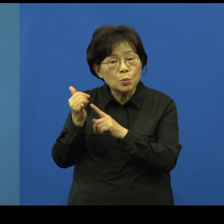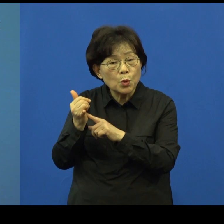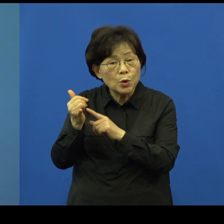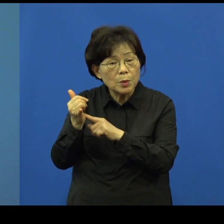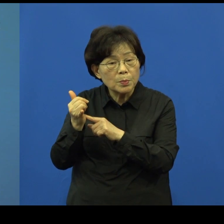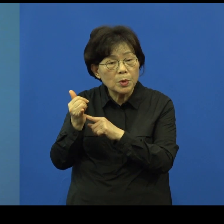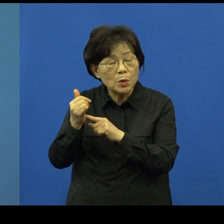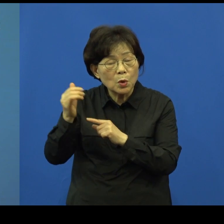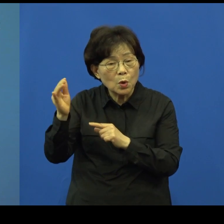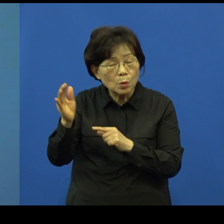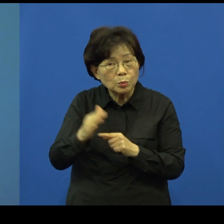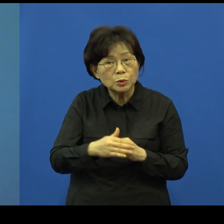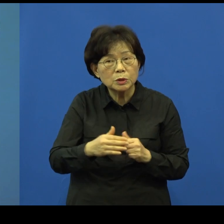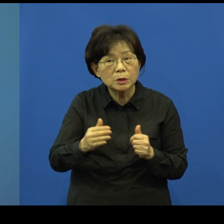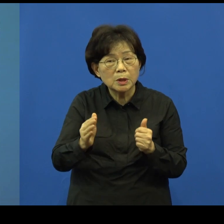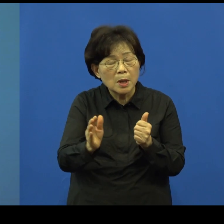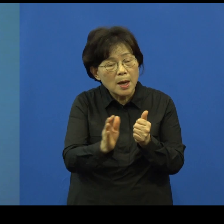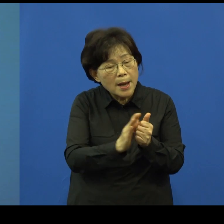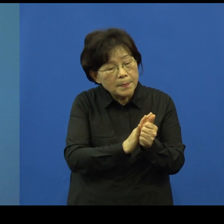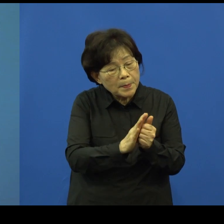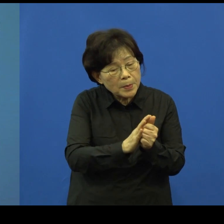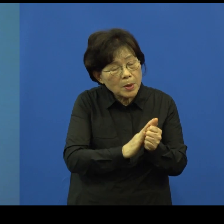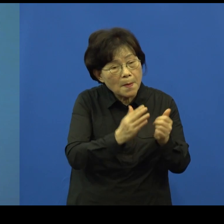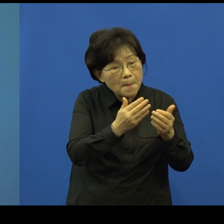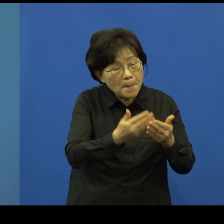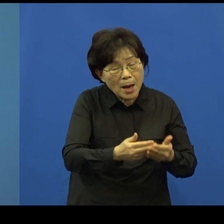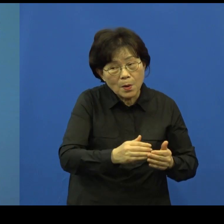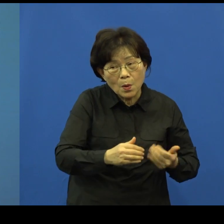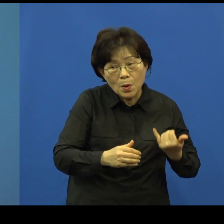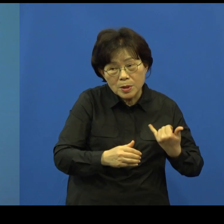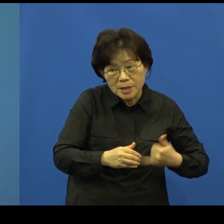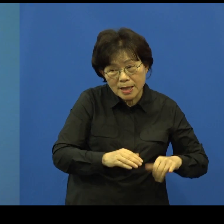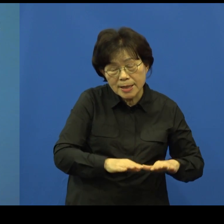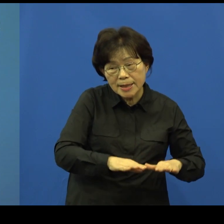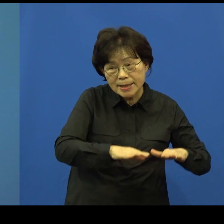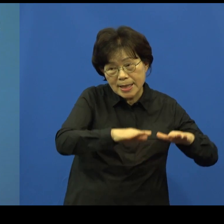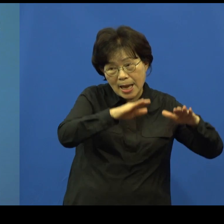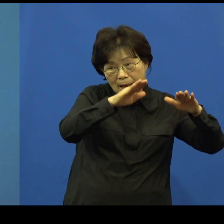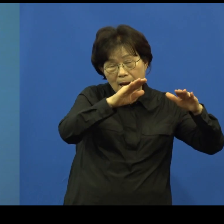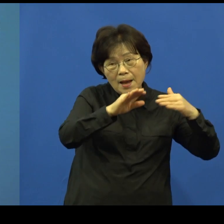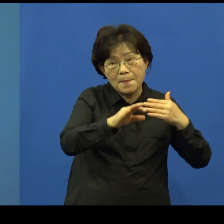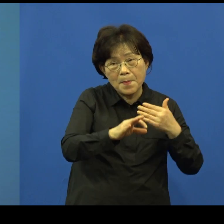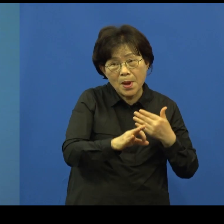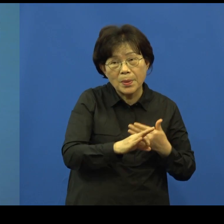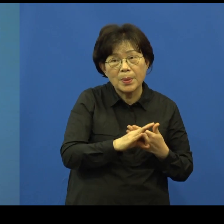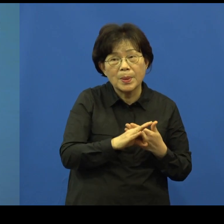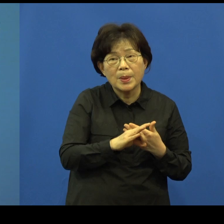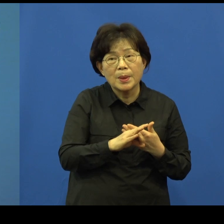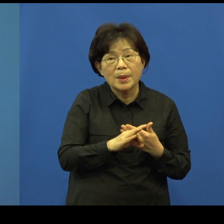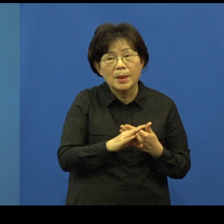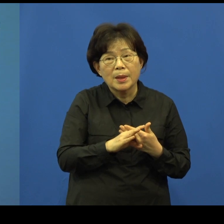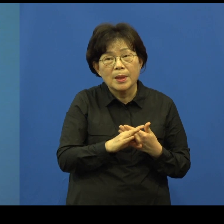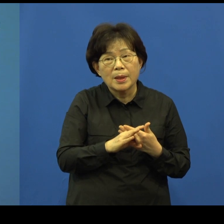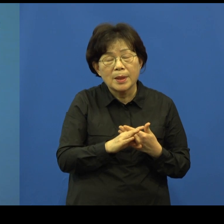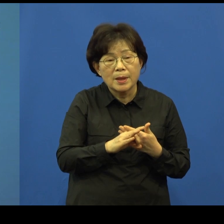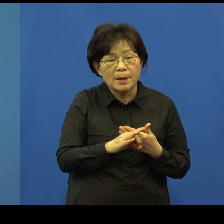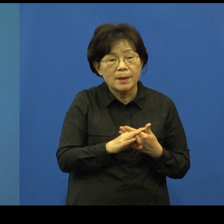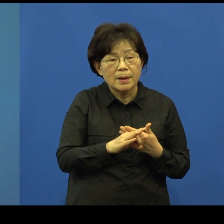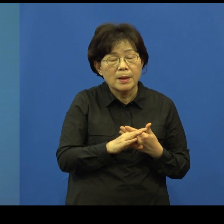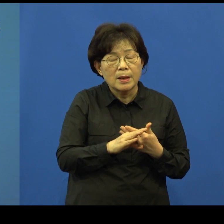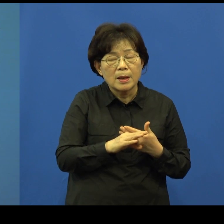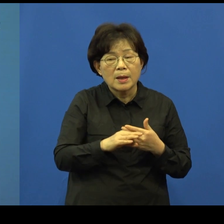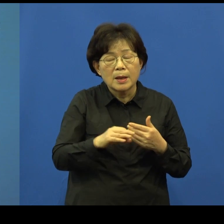부모님들에게서 격려를 많이 들으면서, 칭찬을 많이 들으면서 자란 친구들은 자아상이